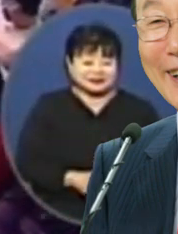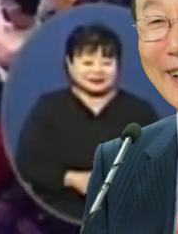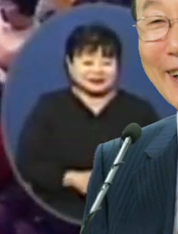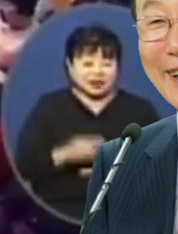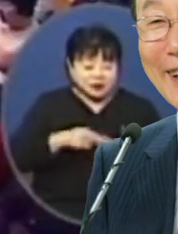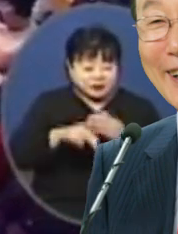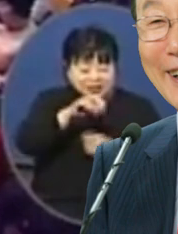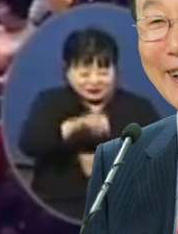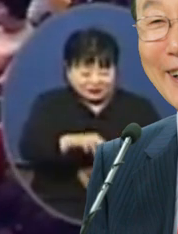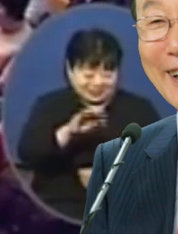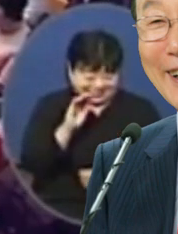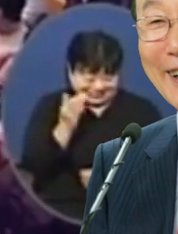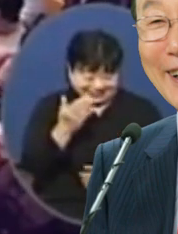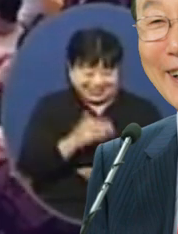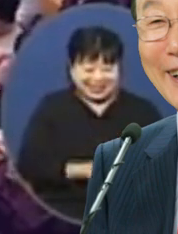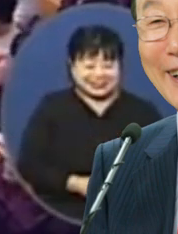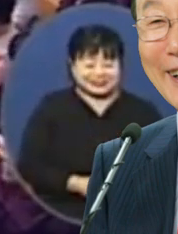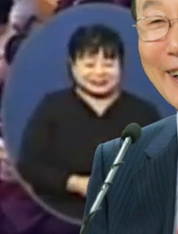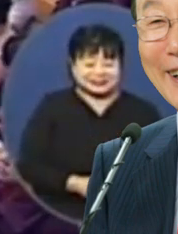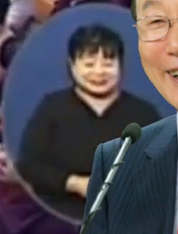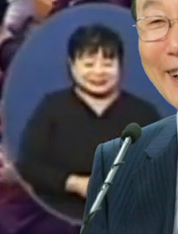피난처가 되어주신다.